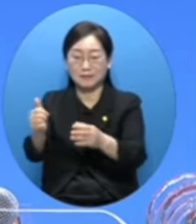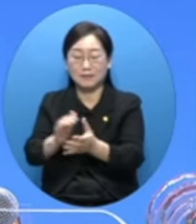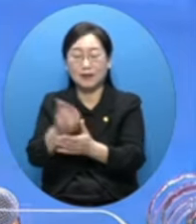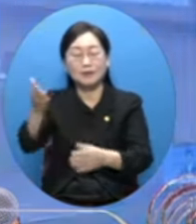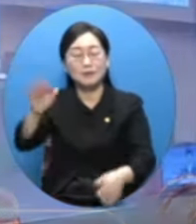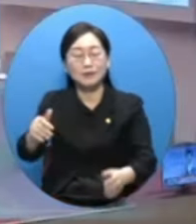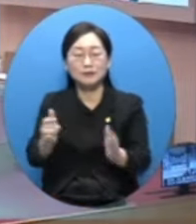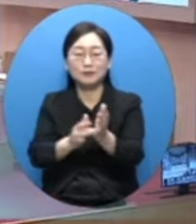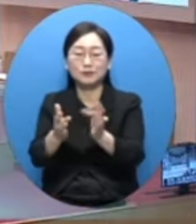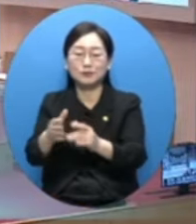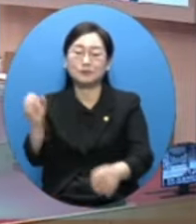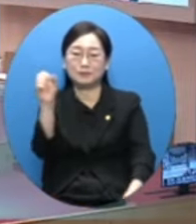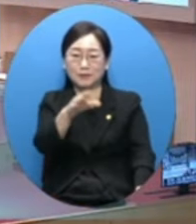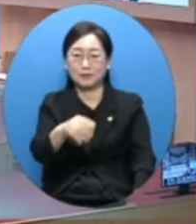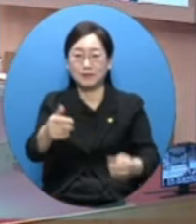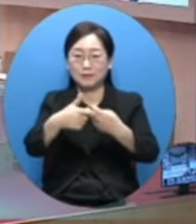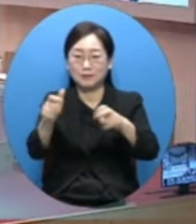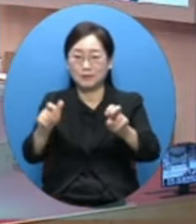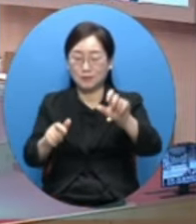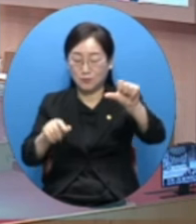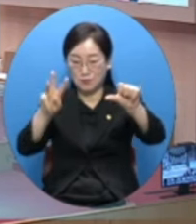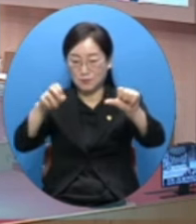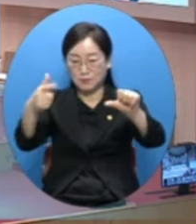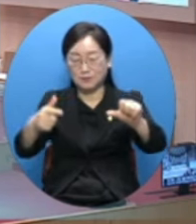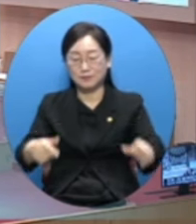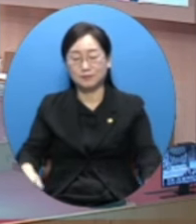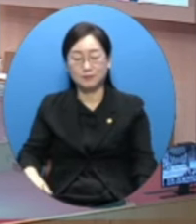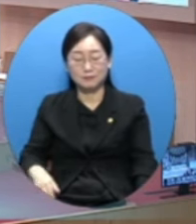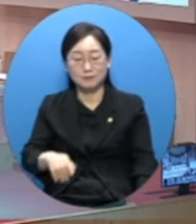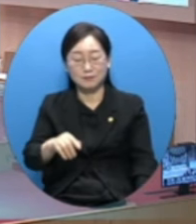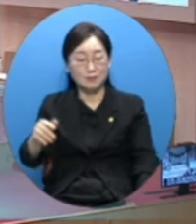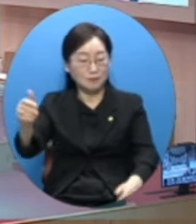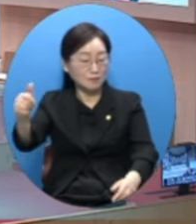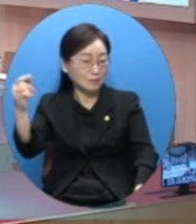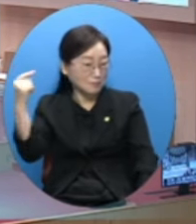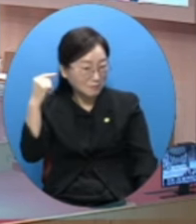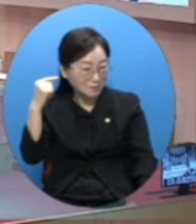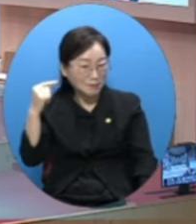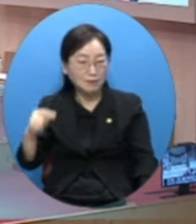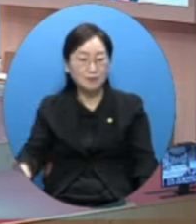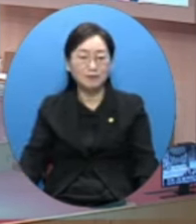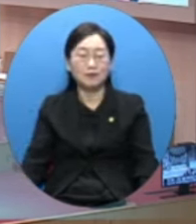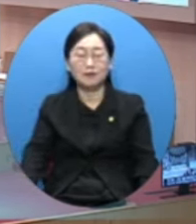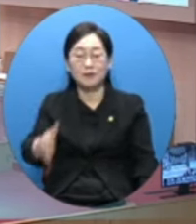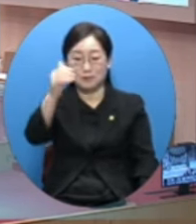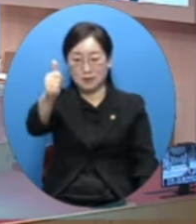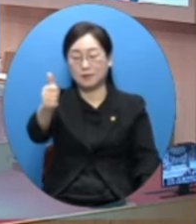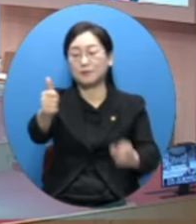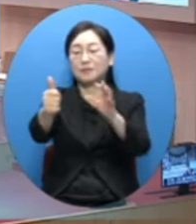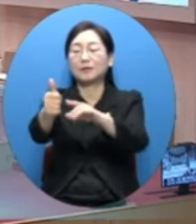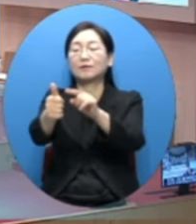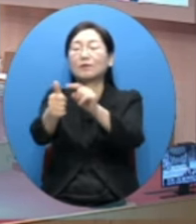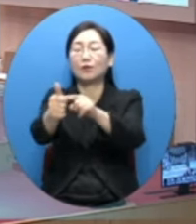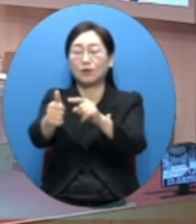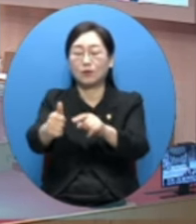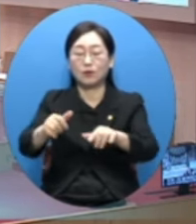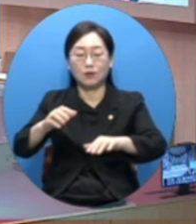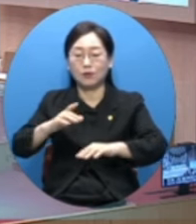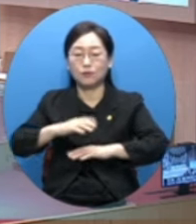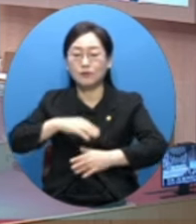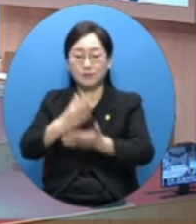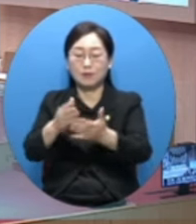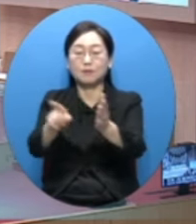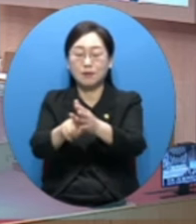말씀하셨습니다. 마가복음 5장 36절에 예수께서 그 하는 말을 곁에서 들으시고 회당장에게 이르시되 두려워하지 말고 믿기만 하라